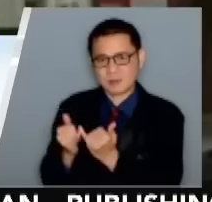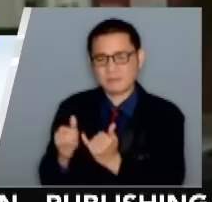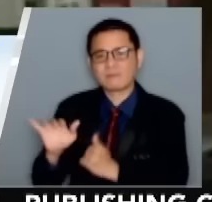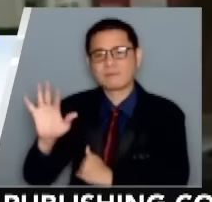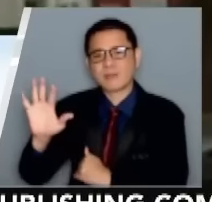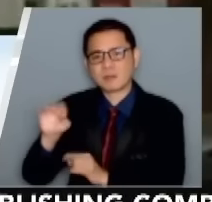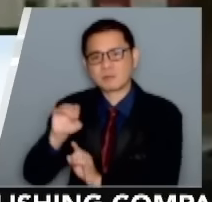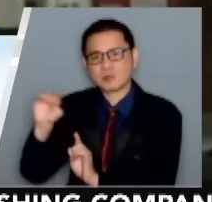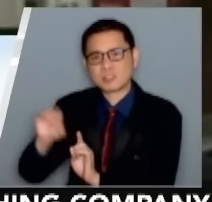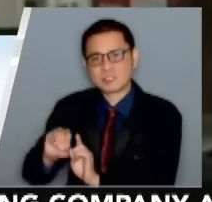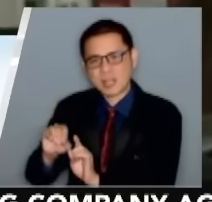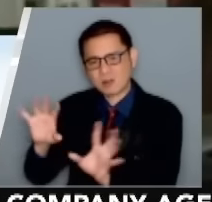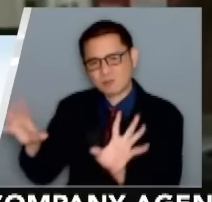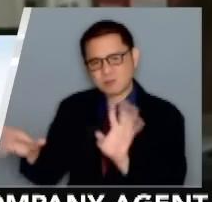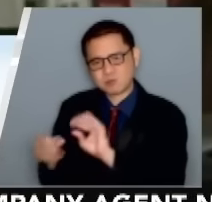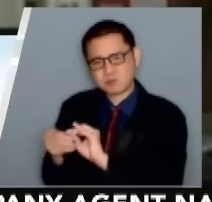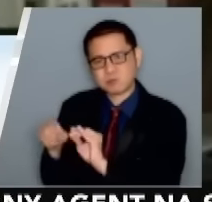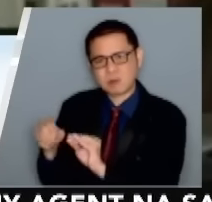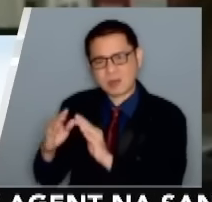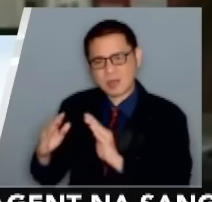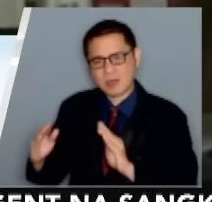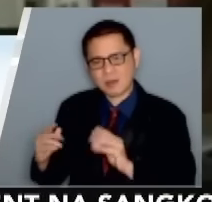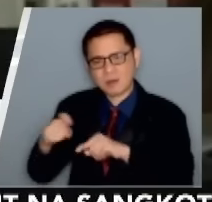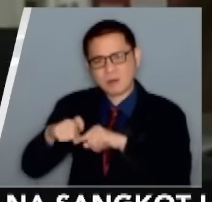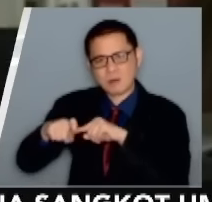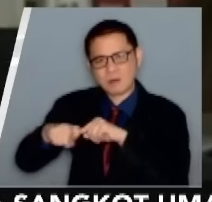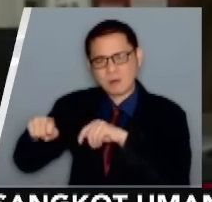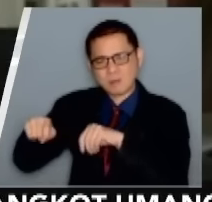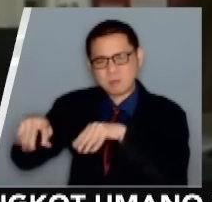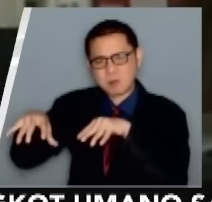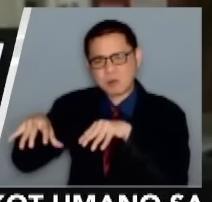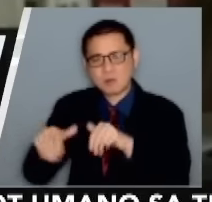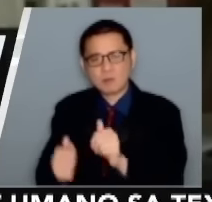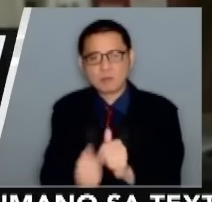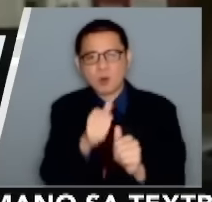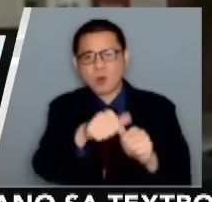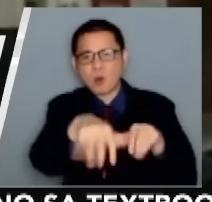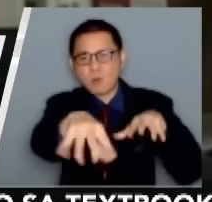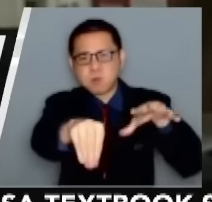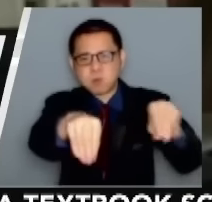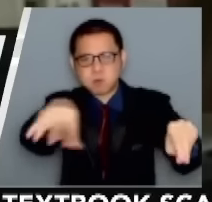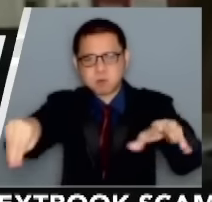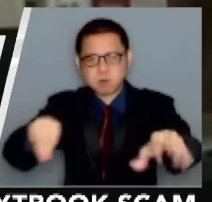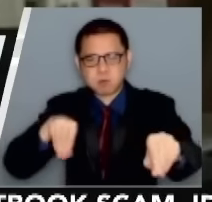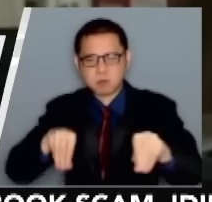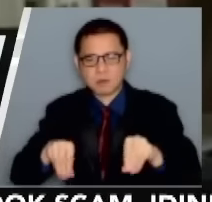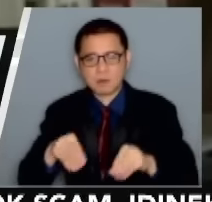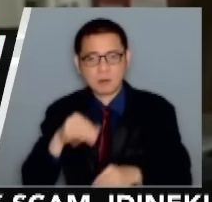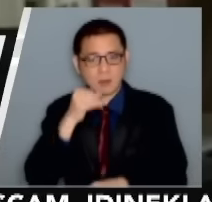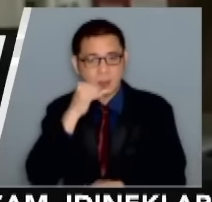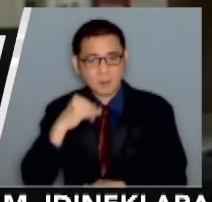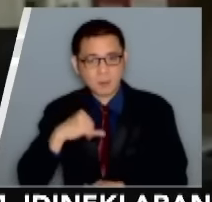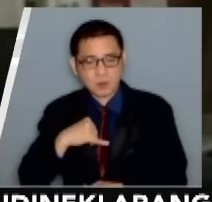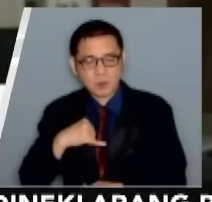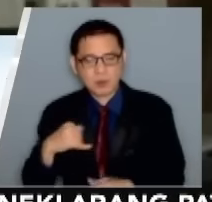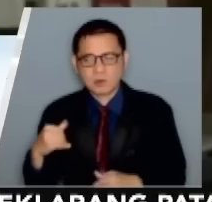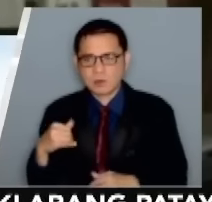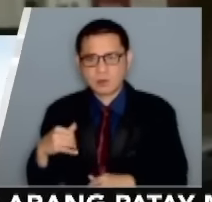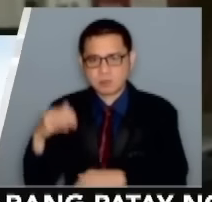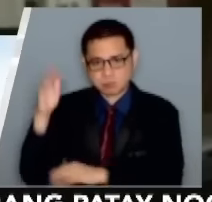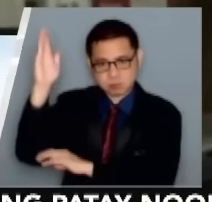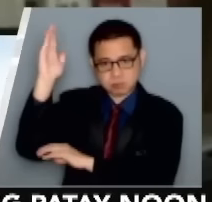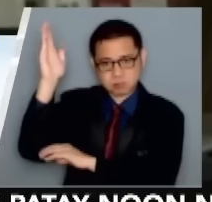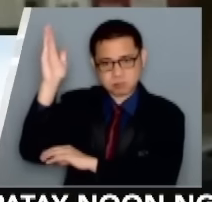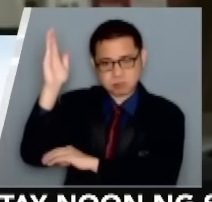Nasa more than 92% energized na, that is kahapon. Of course, dahil